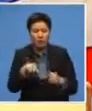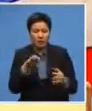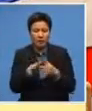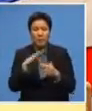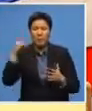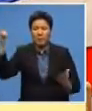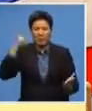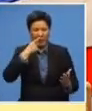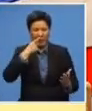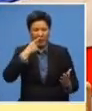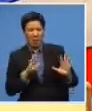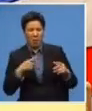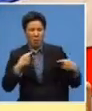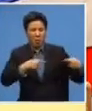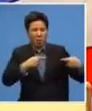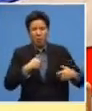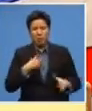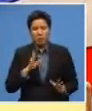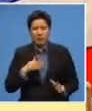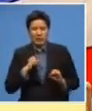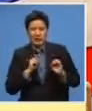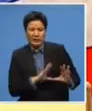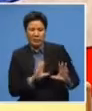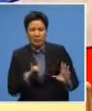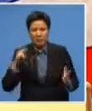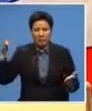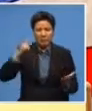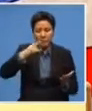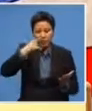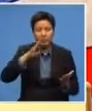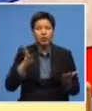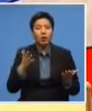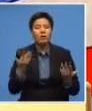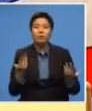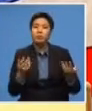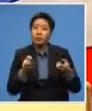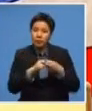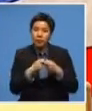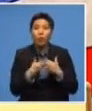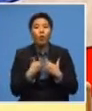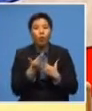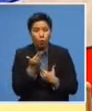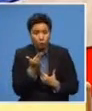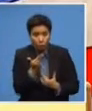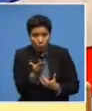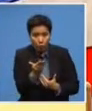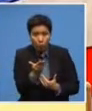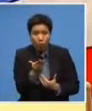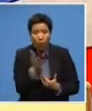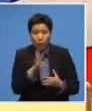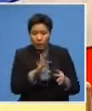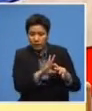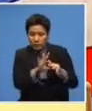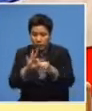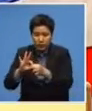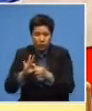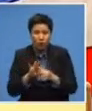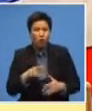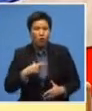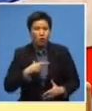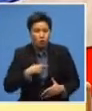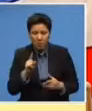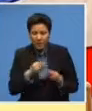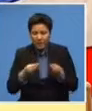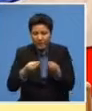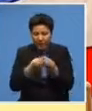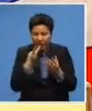จะมาทำไมประเทศไทยแบบนี้ทะเลาะกันแบบนี้เกลียดทั้งประเทศไม่ได้นะขอร้องนะทุกคนที่เกี่ยวข้องทุกคนที่ชอบอ่ะชอบ